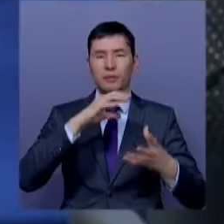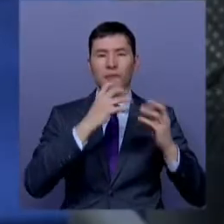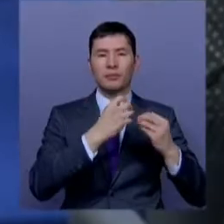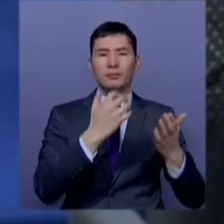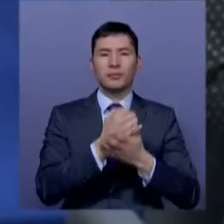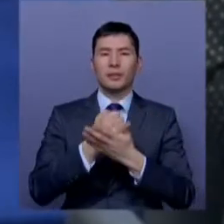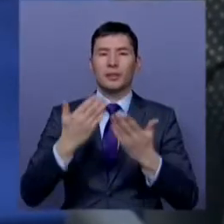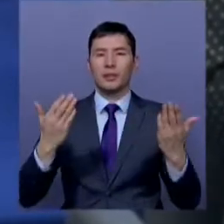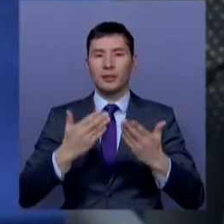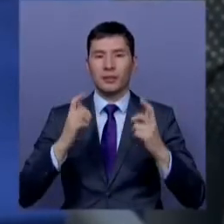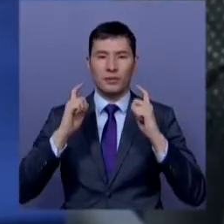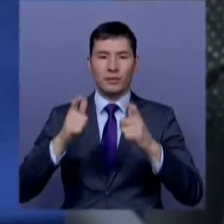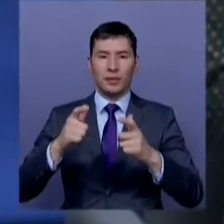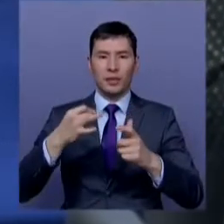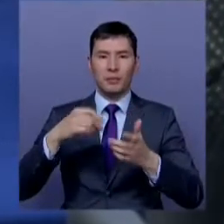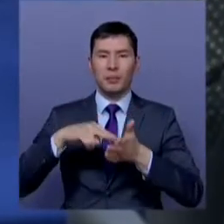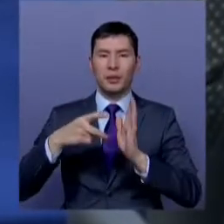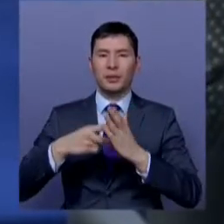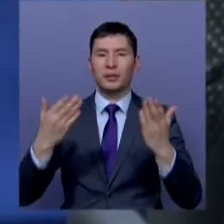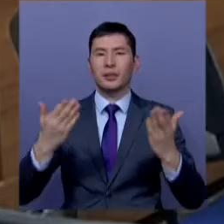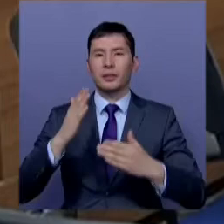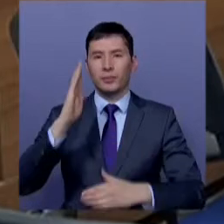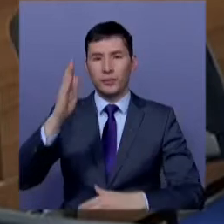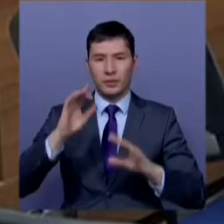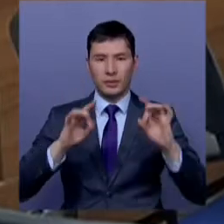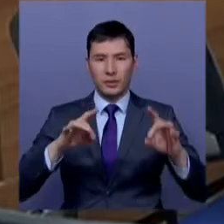жіпке тізіліп, алдағы жоспарлар талқыланды.